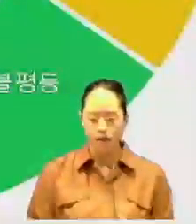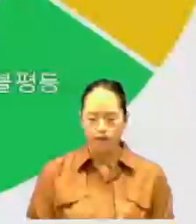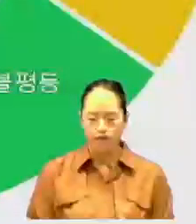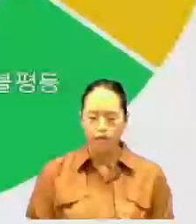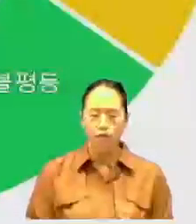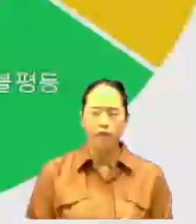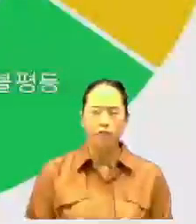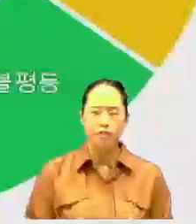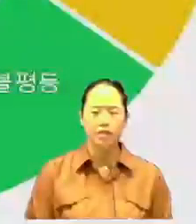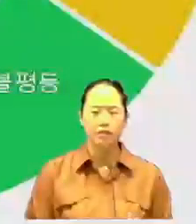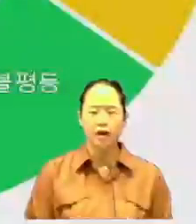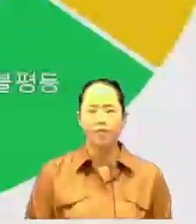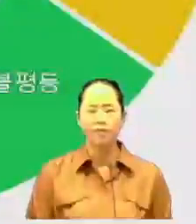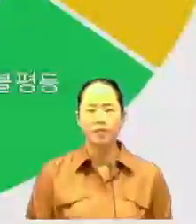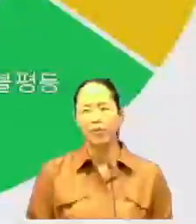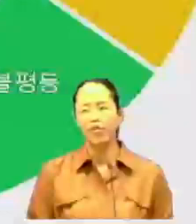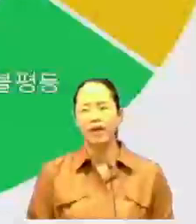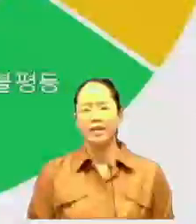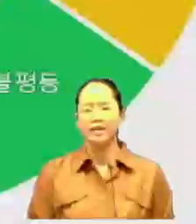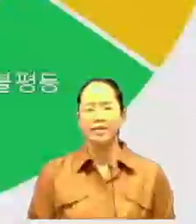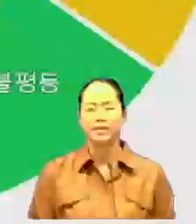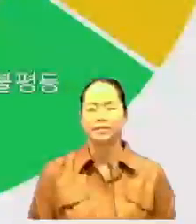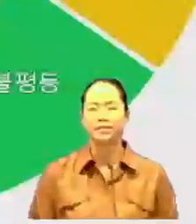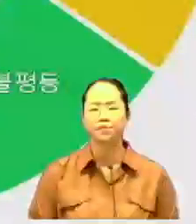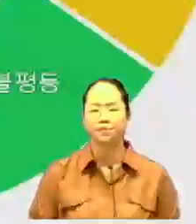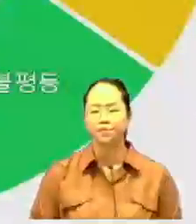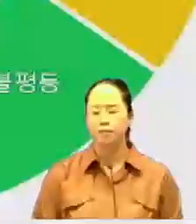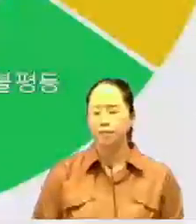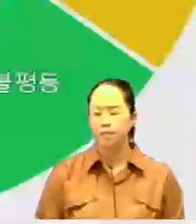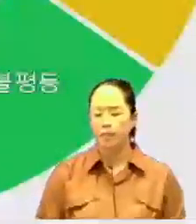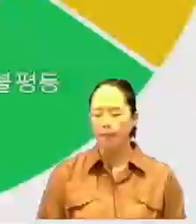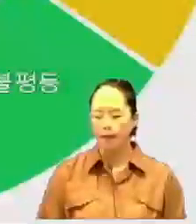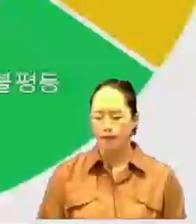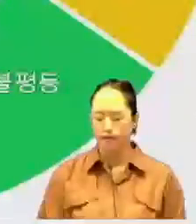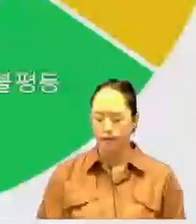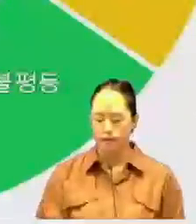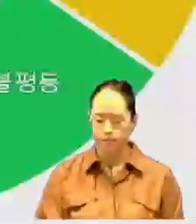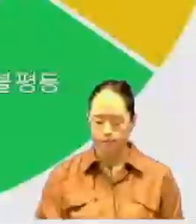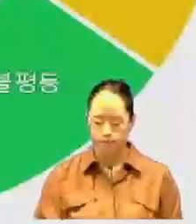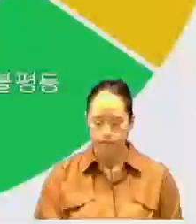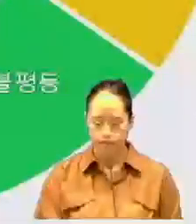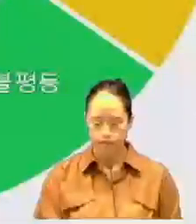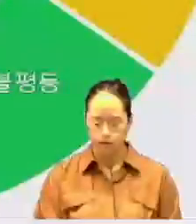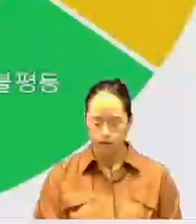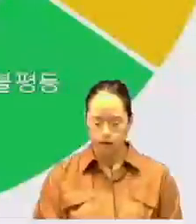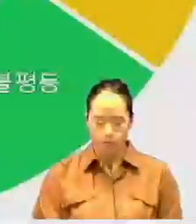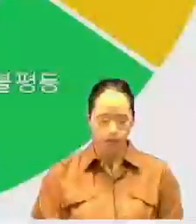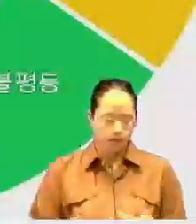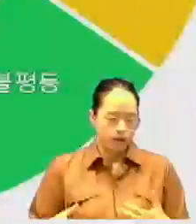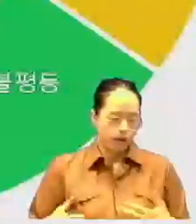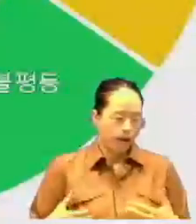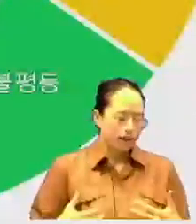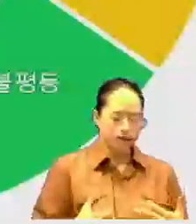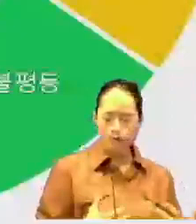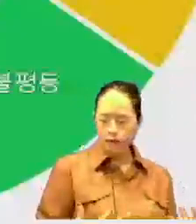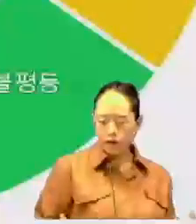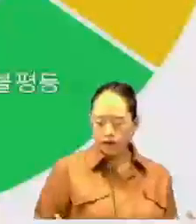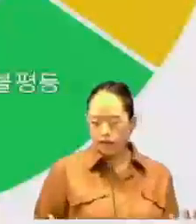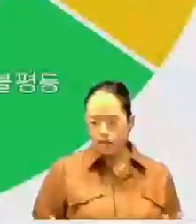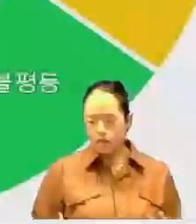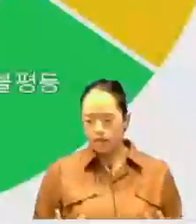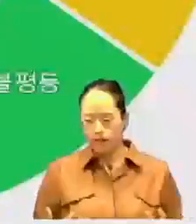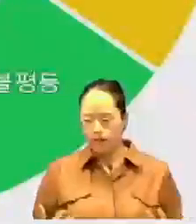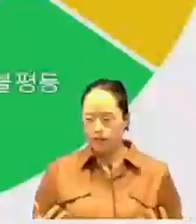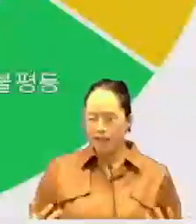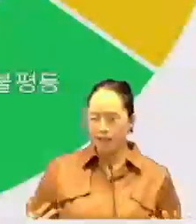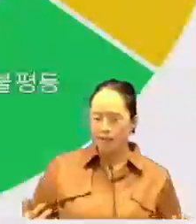这个原因呢，是没有一个比我们要解决罪的问题更重要的问题了。如果我们要是没有灵